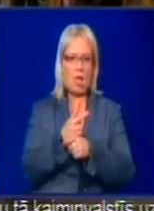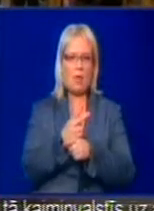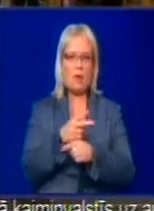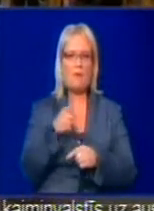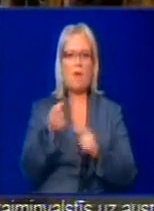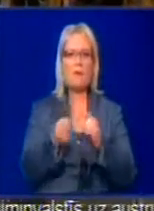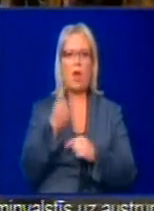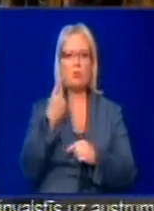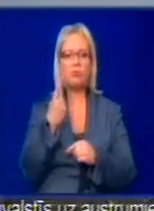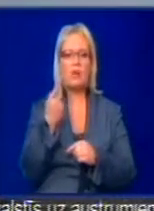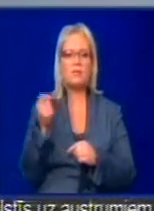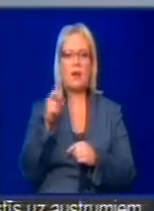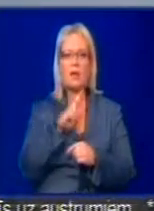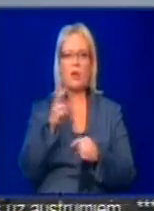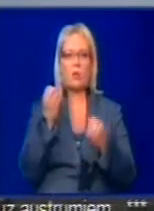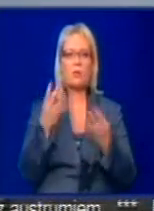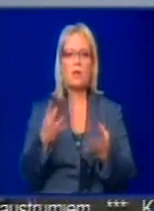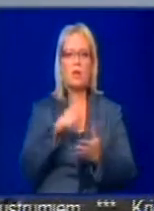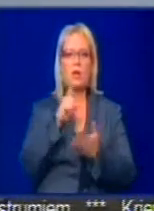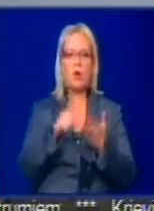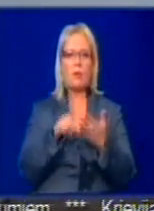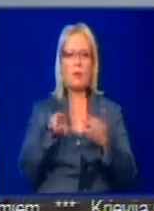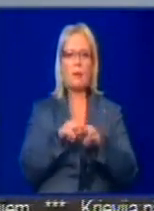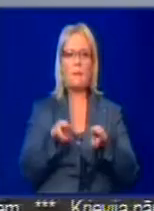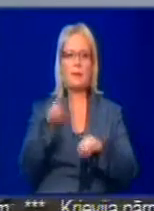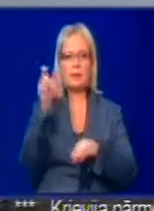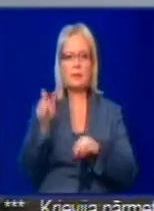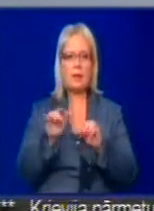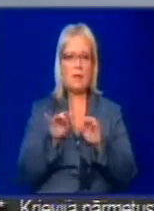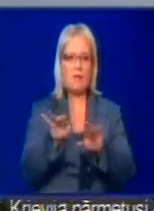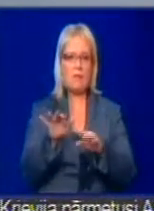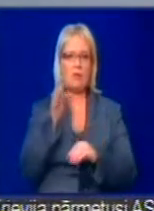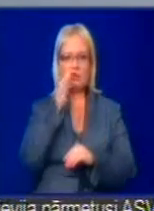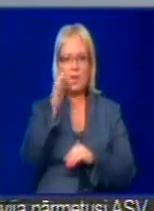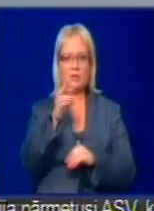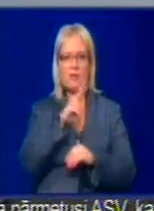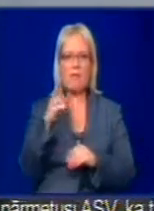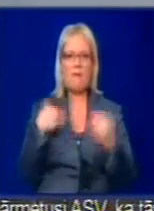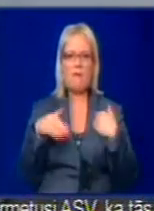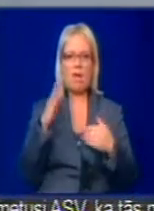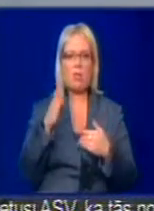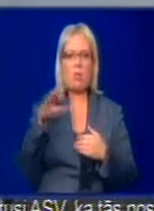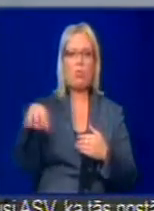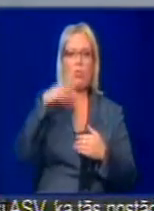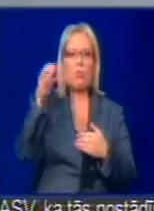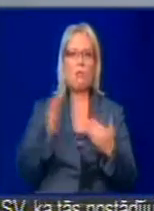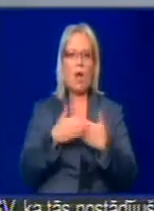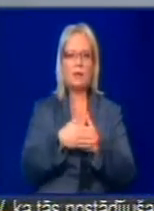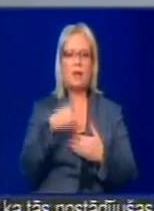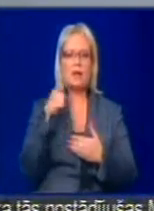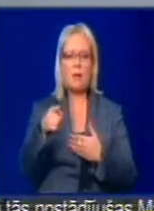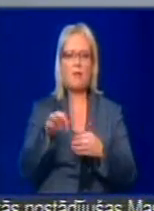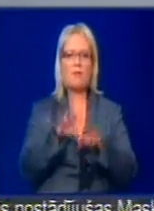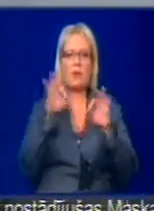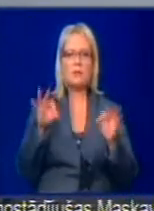Ķīlim radušies vairāk vēl nenoskaidrot jautājumu par ministra darbību. Ķīlis izteicies, ka nevēlas būt dūma aizsegts tam, ka viņa